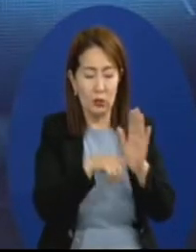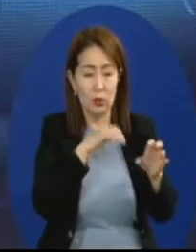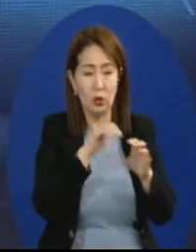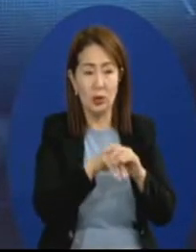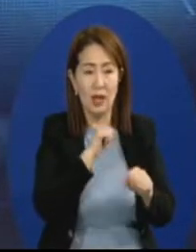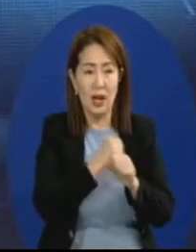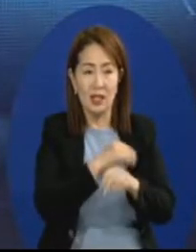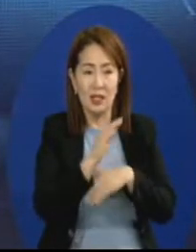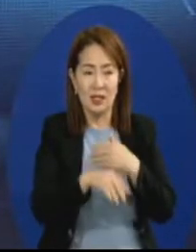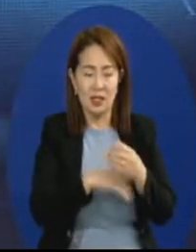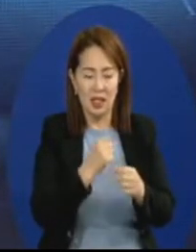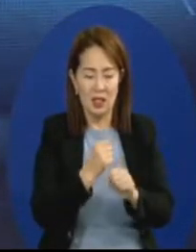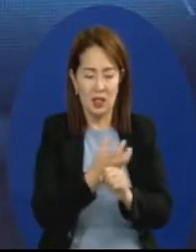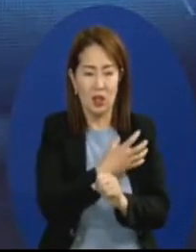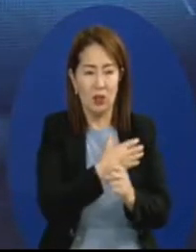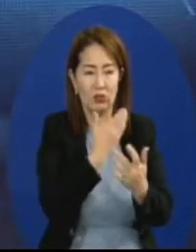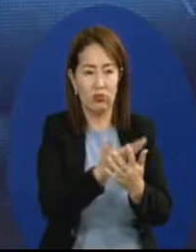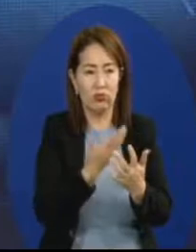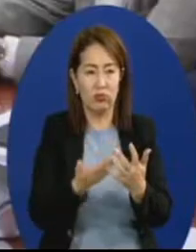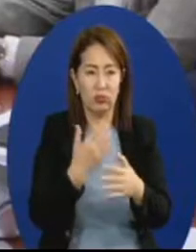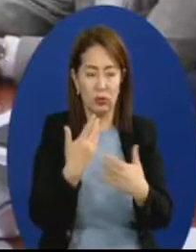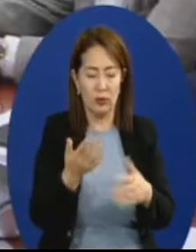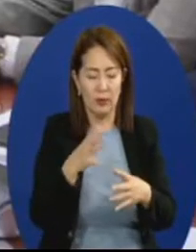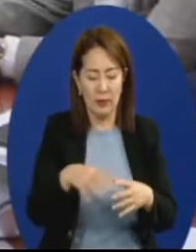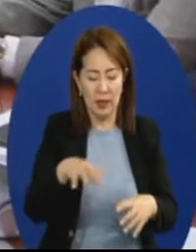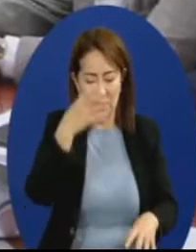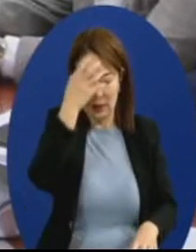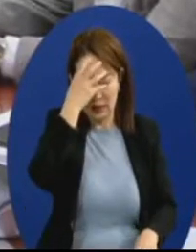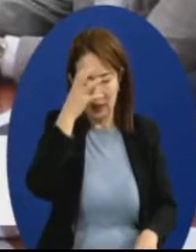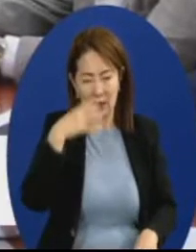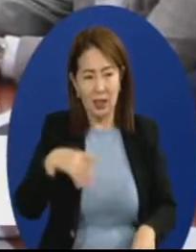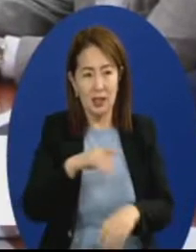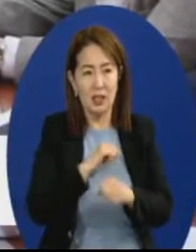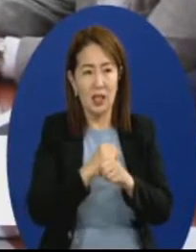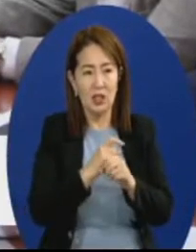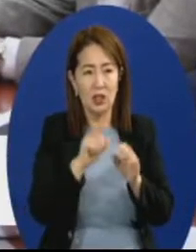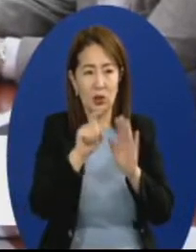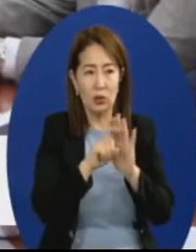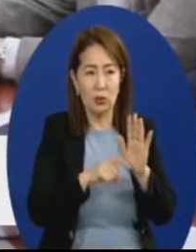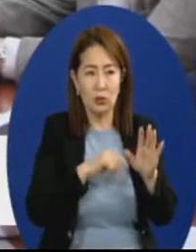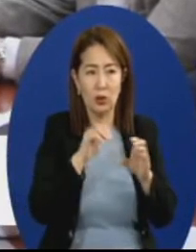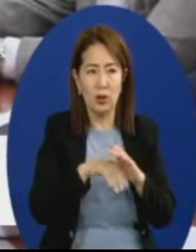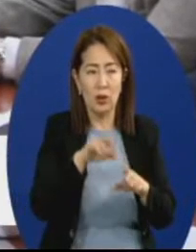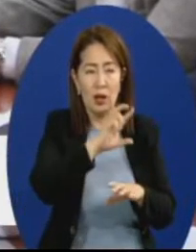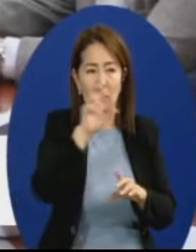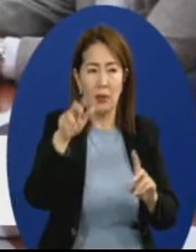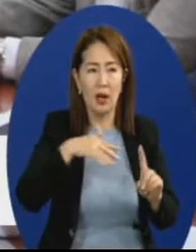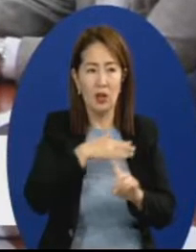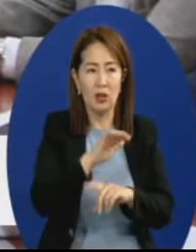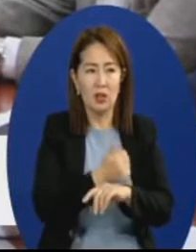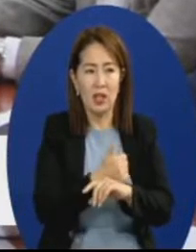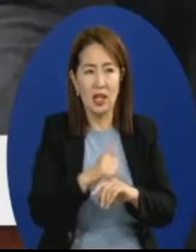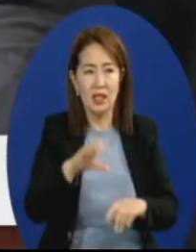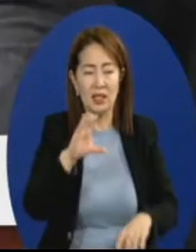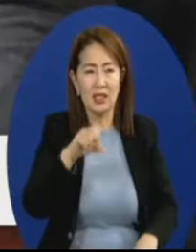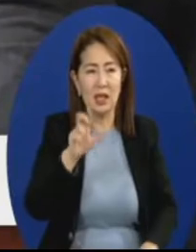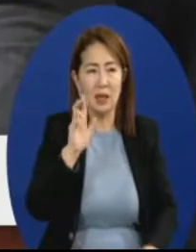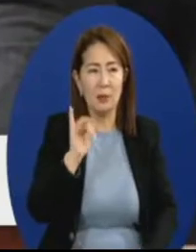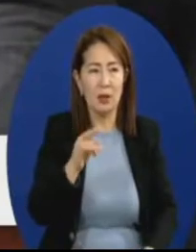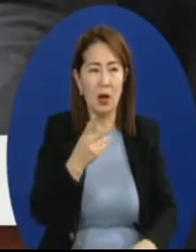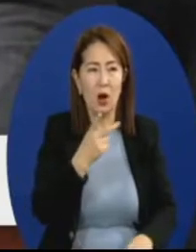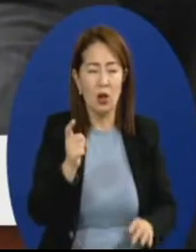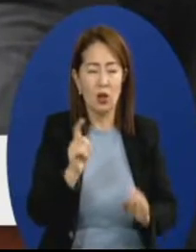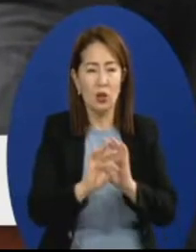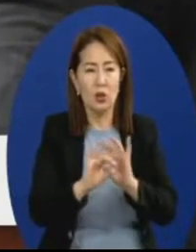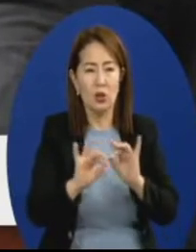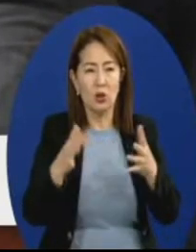ажлуудыг хэрэгжүүлэн ажиллах үүрэг чиглэл өглөө. Засгийн газрын үйл ажиллагааны хөтөлбөрт байгаль орчин, ажил жуулчлалын салбарын